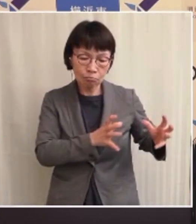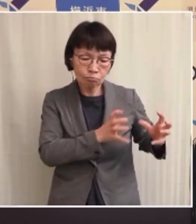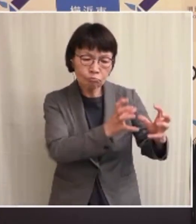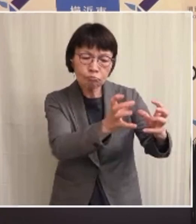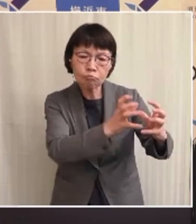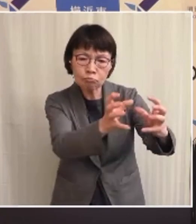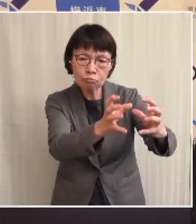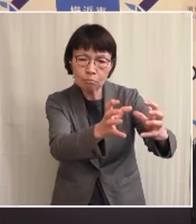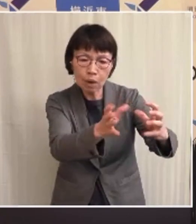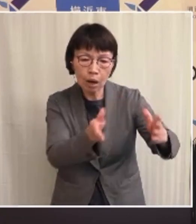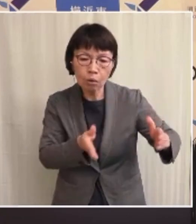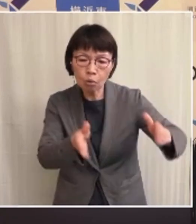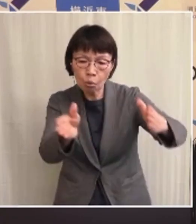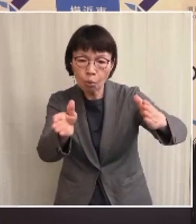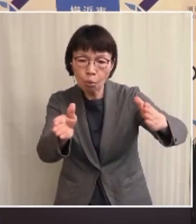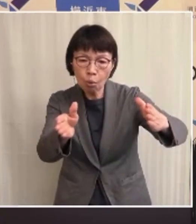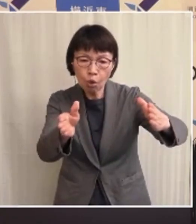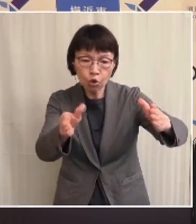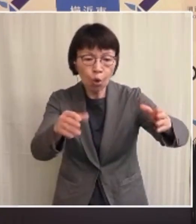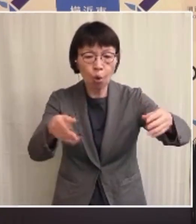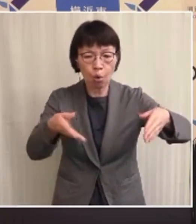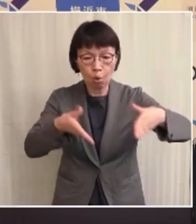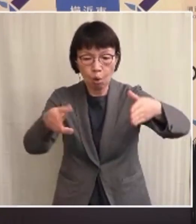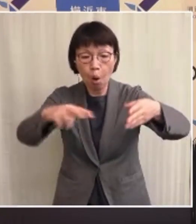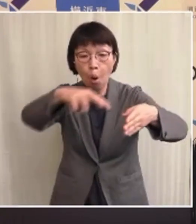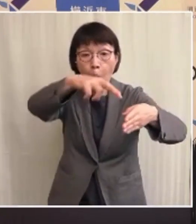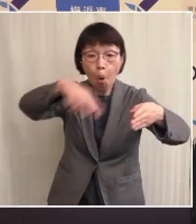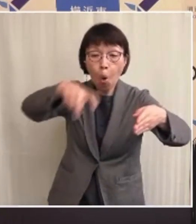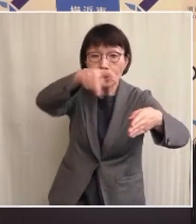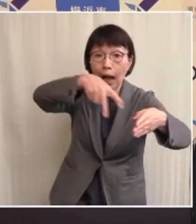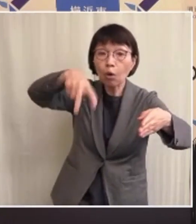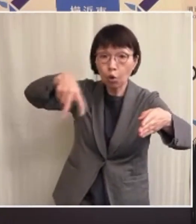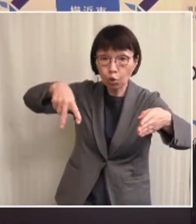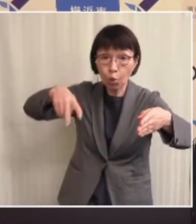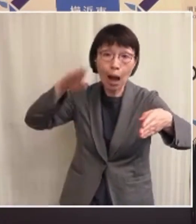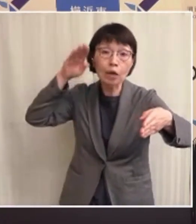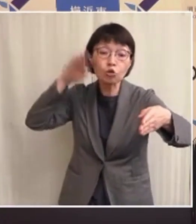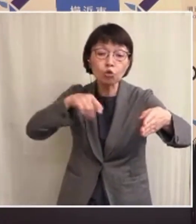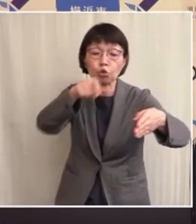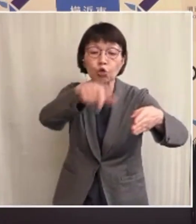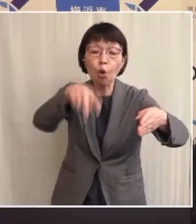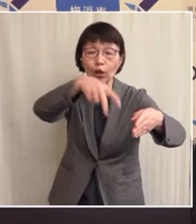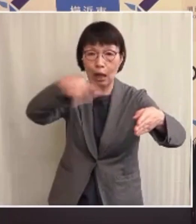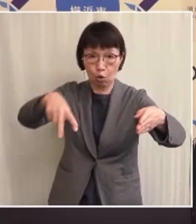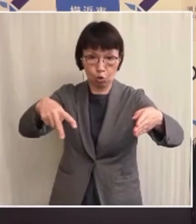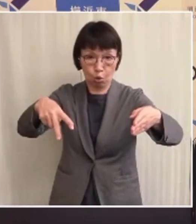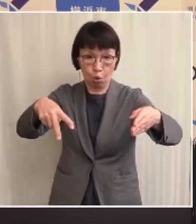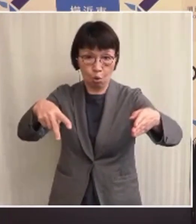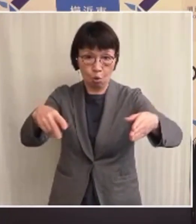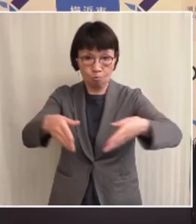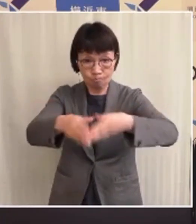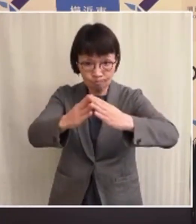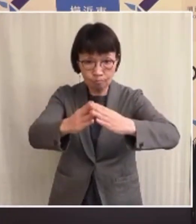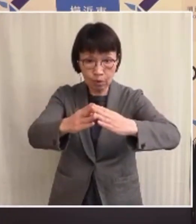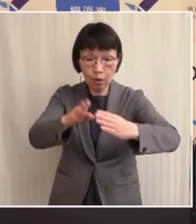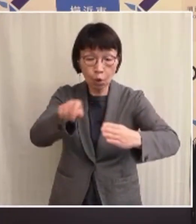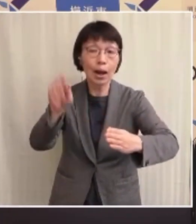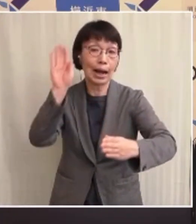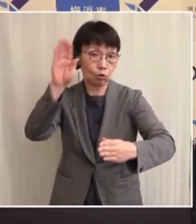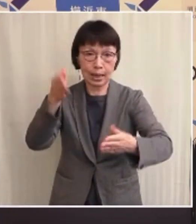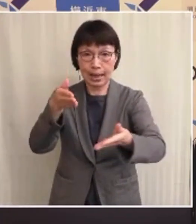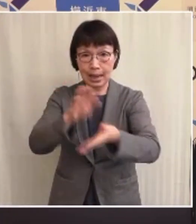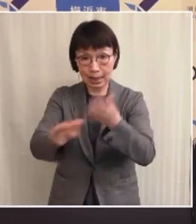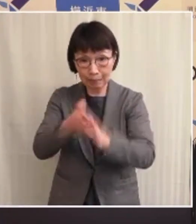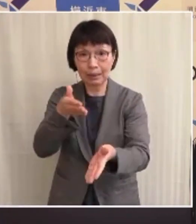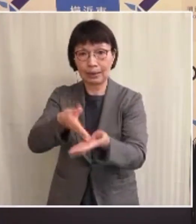スムーズ横断歩道としたりする、このスムーズ横断歩道に関してはこの後で説明します。こういったものを、新たにハ